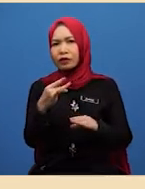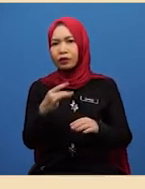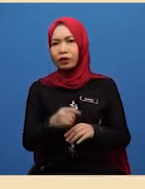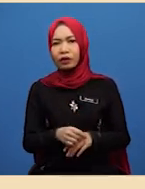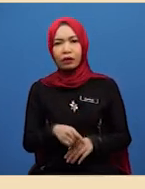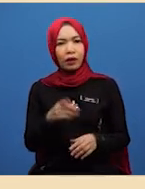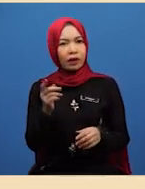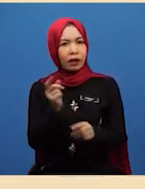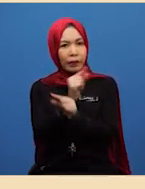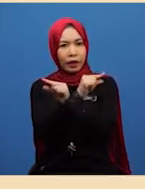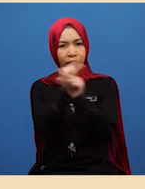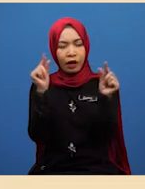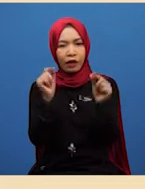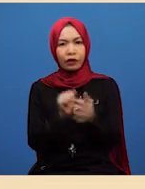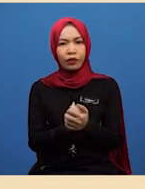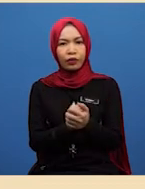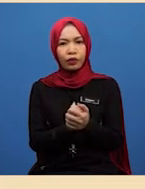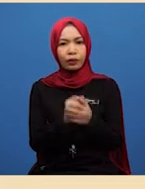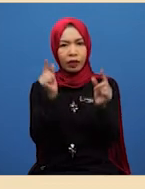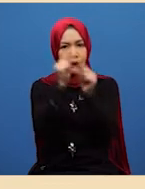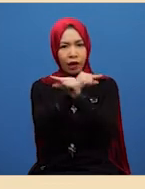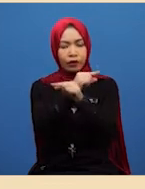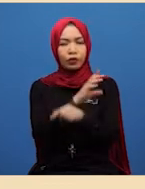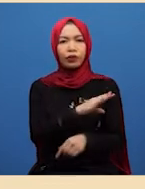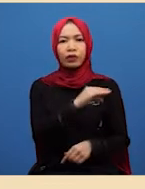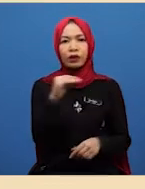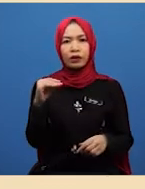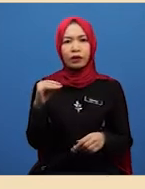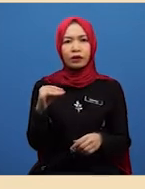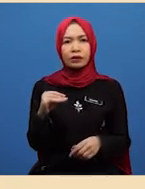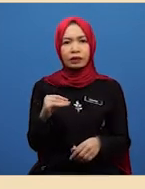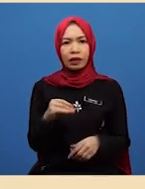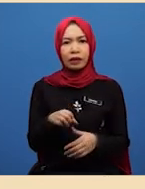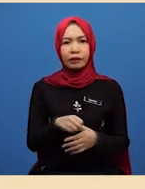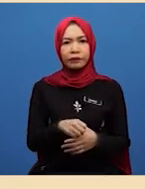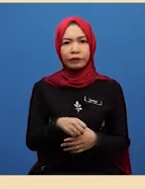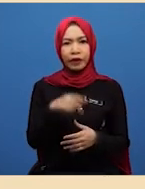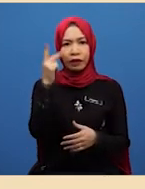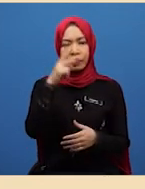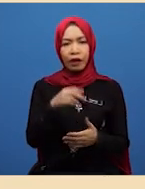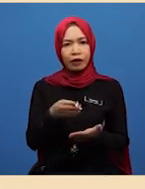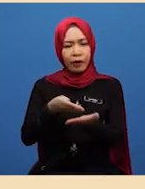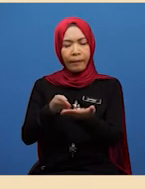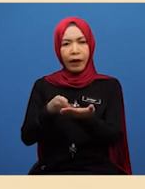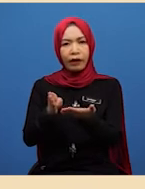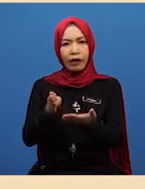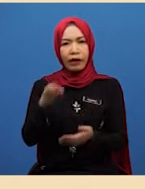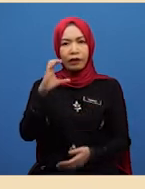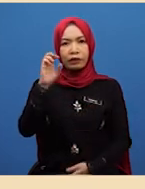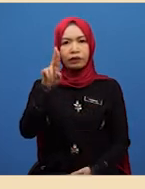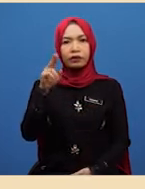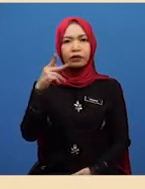pembesar tempatan akibat mengenakan cukai yang tinggi dan kerahan tenaga kepada masyarakat